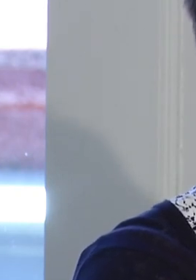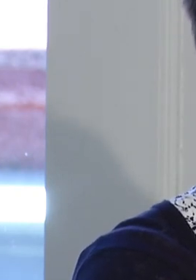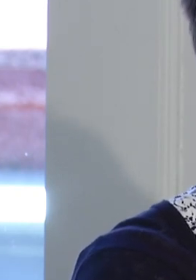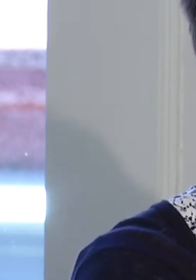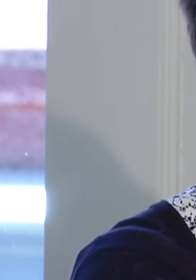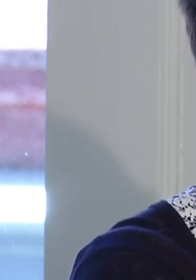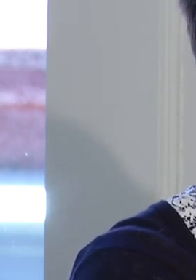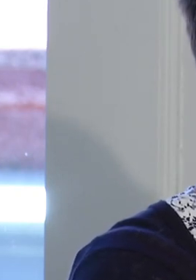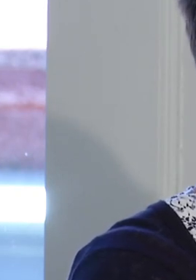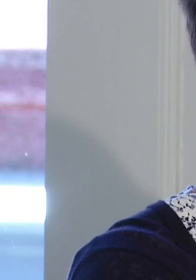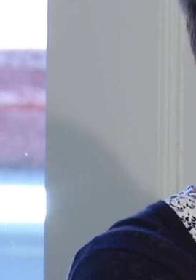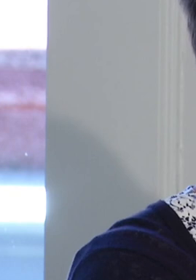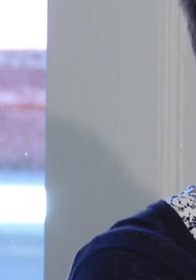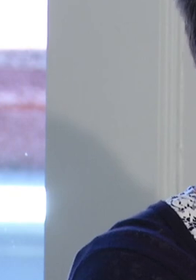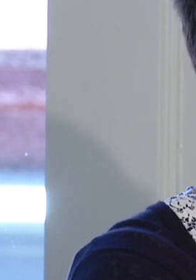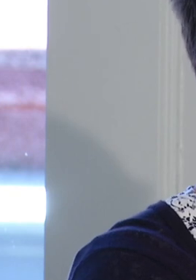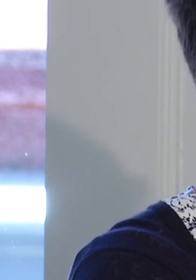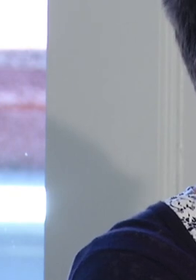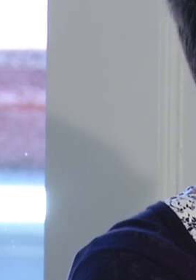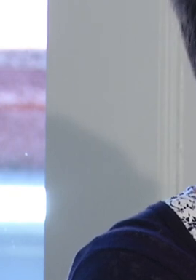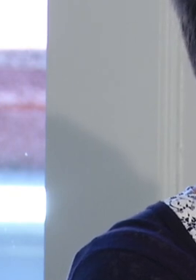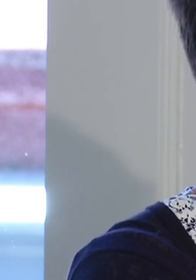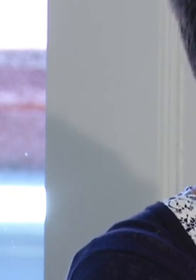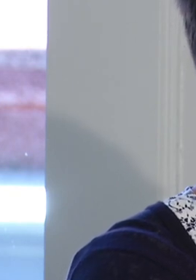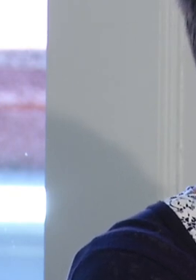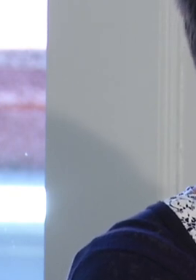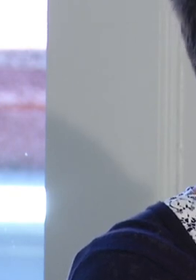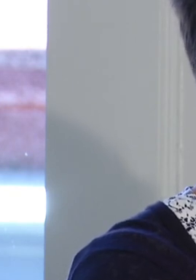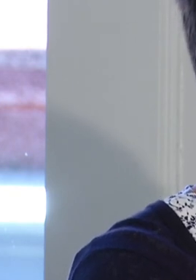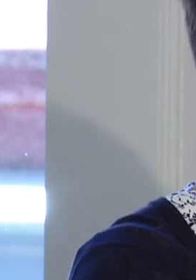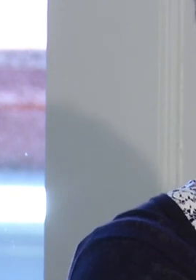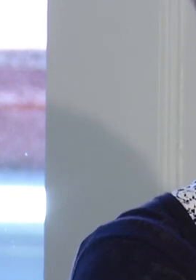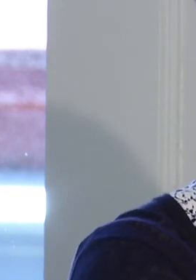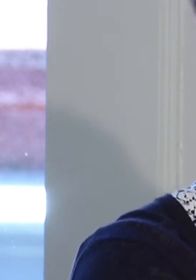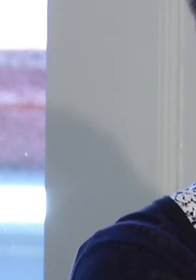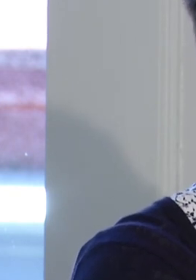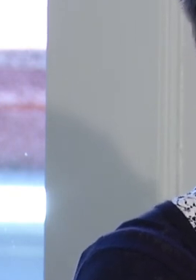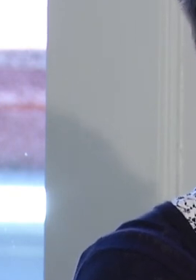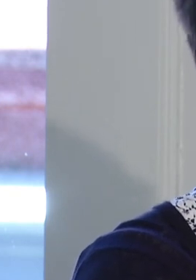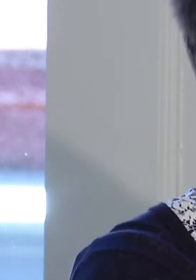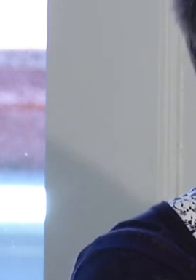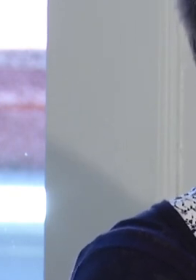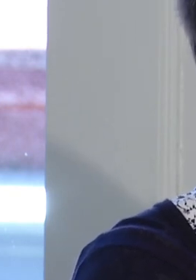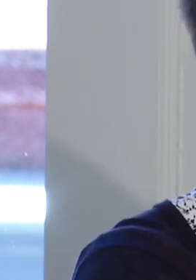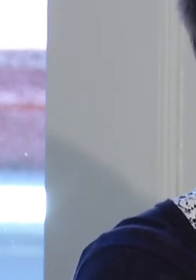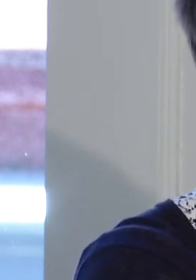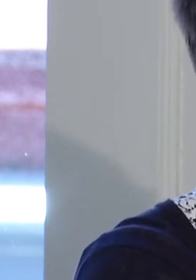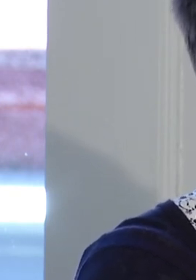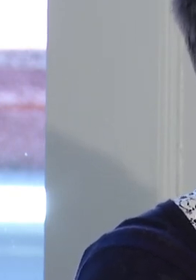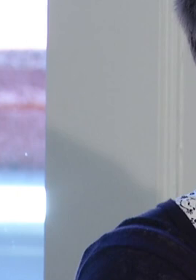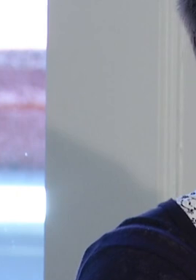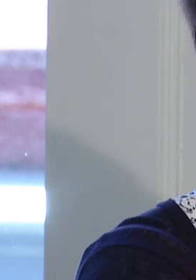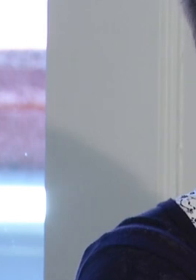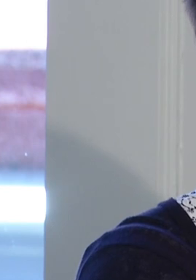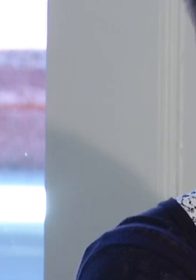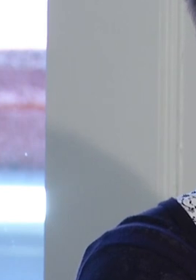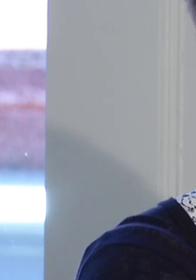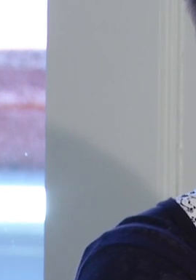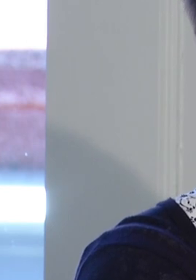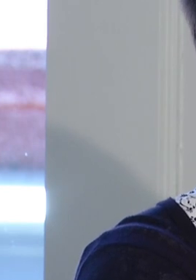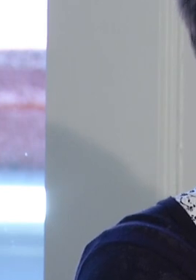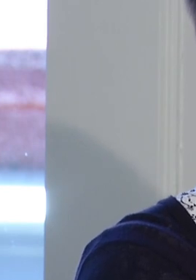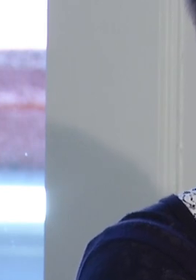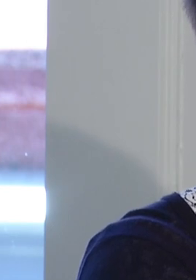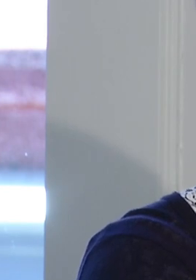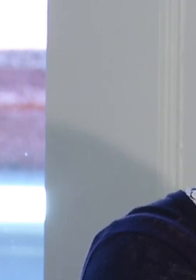att det här är frågor som vi inte löser enskilda partier emellan. Alltså, det är en poäng att vi på något sätt söker